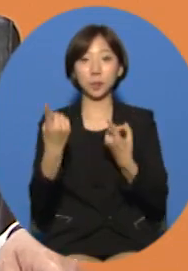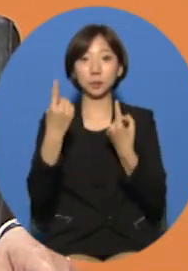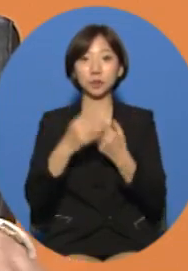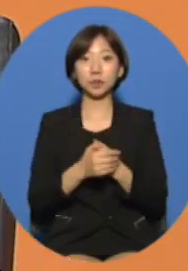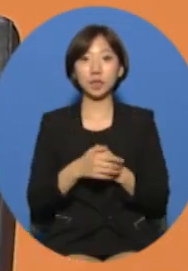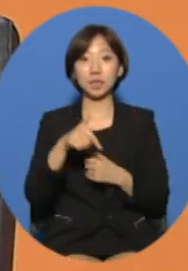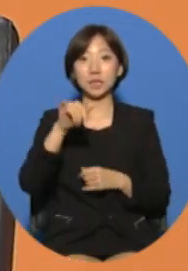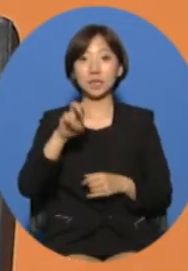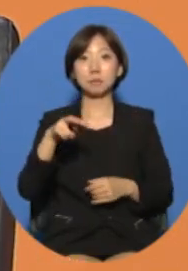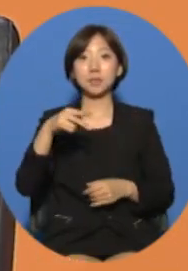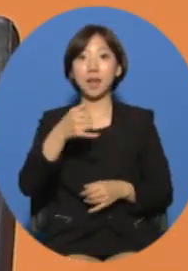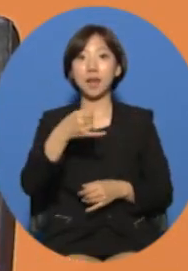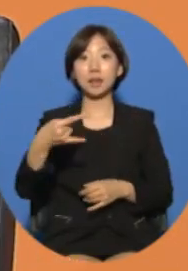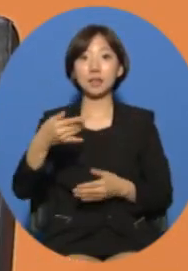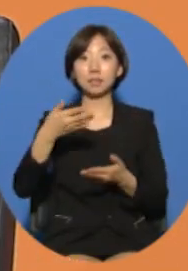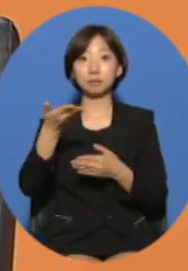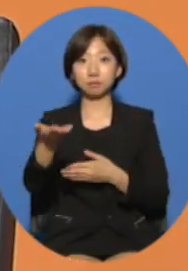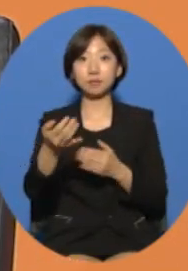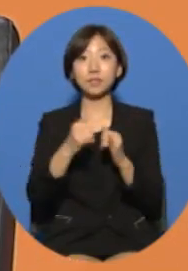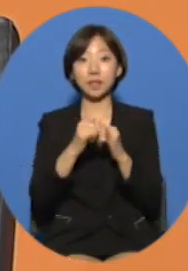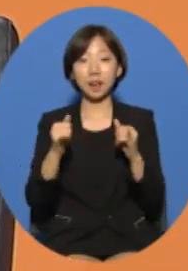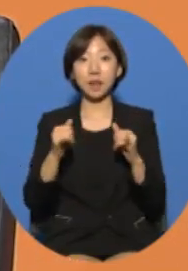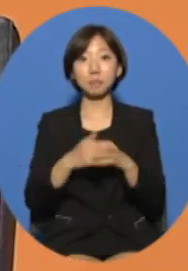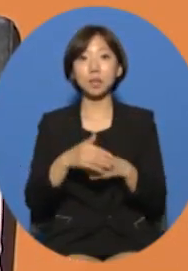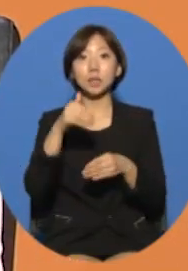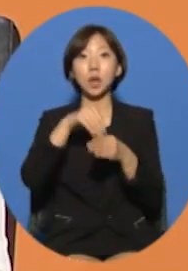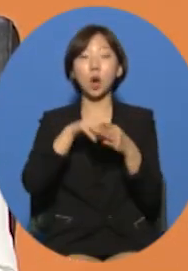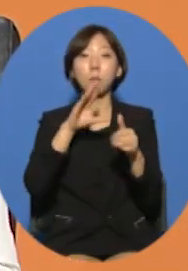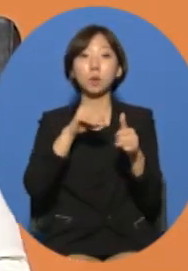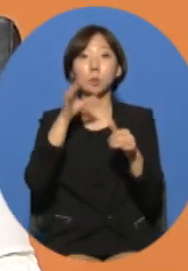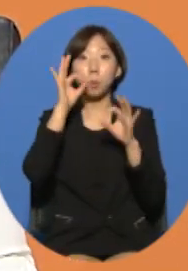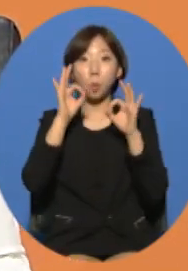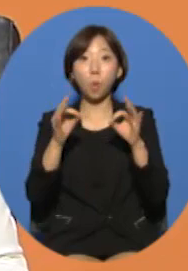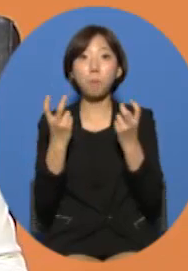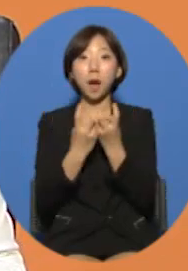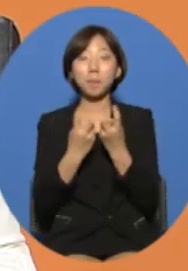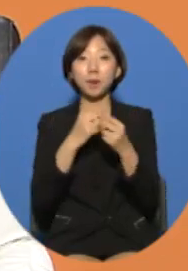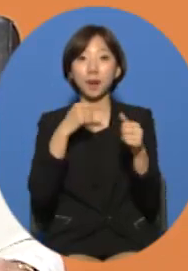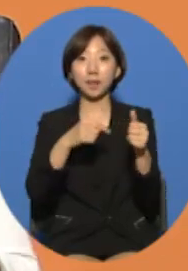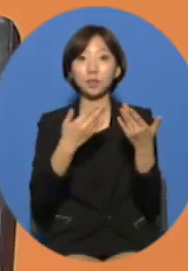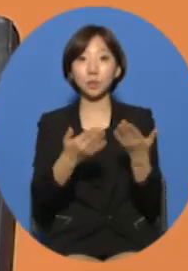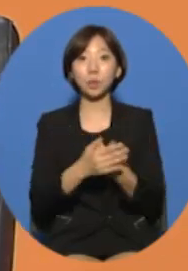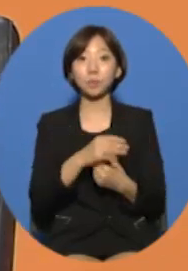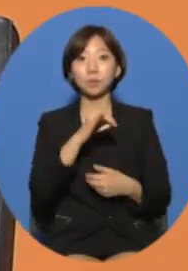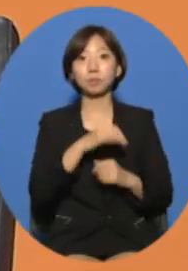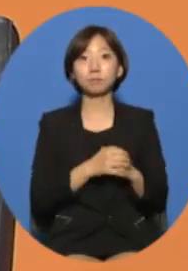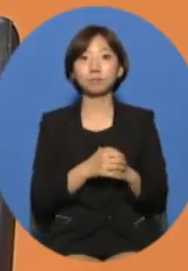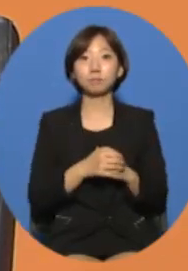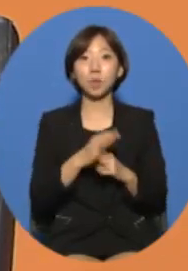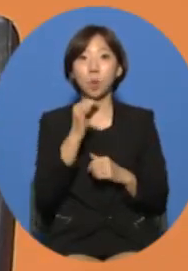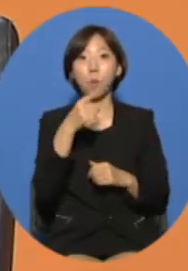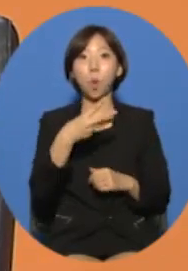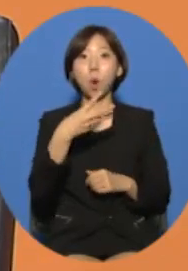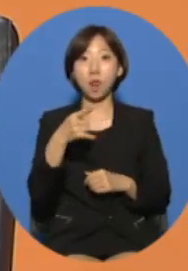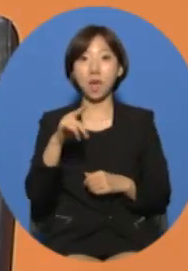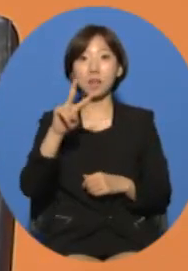우리 김세희 아나운서가 한국선거방송 만나는 방법 좀 알려주십시오. 네, 그러겠습니다. 네. IPTV, KT